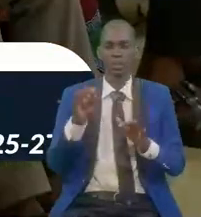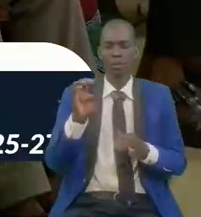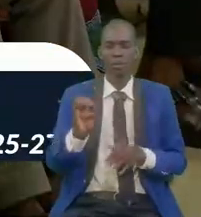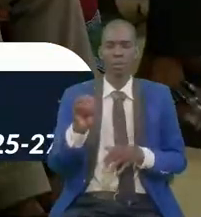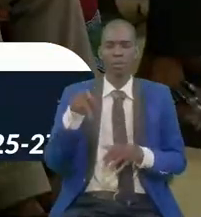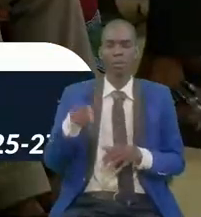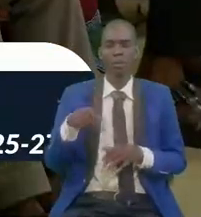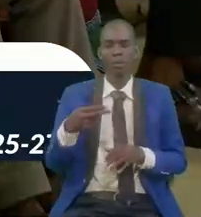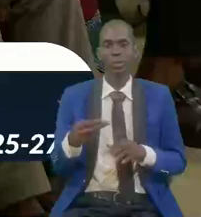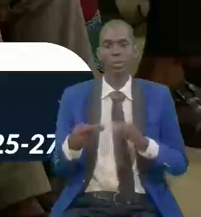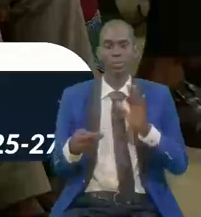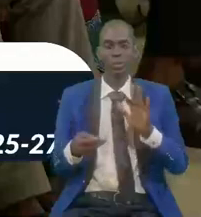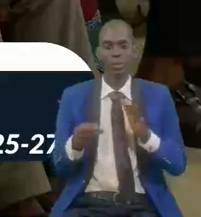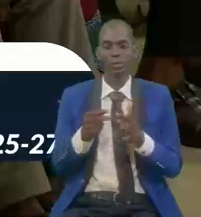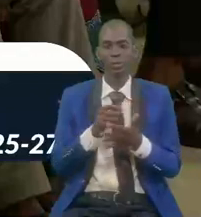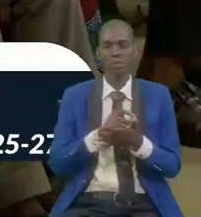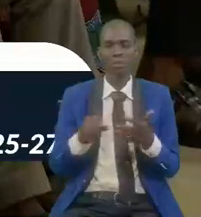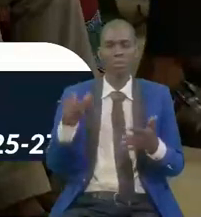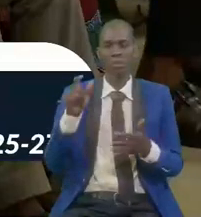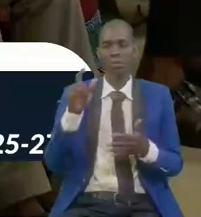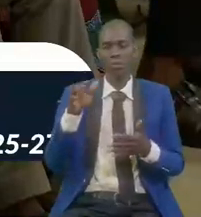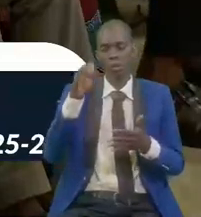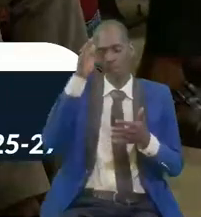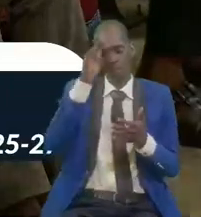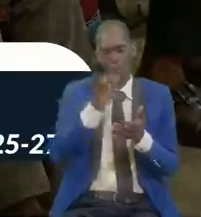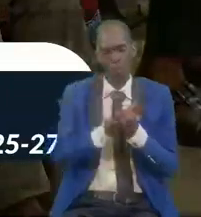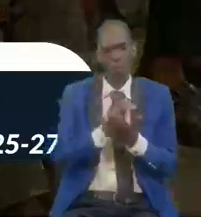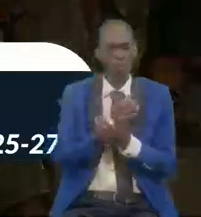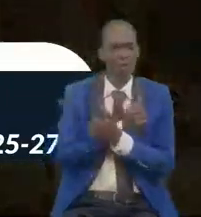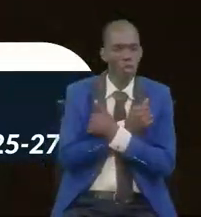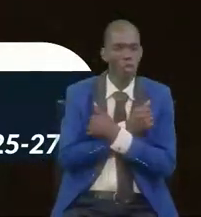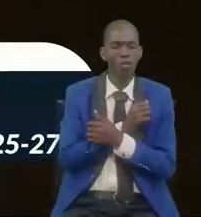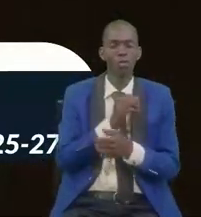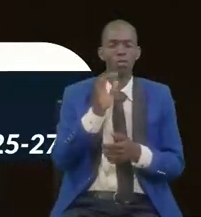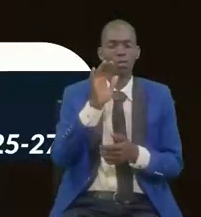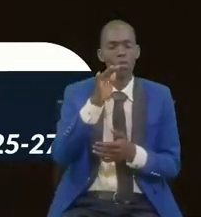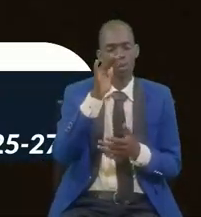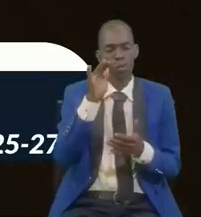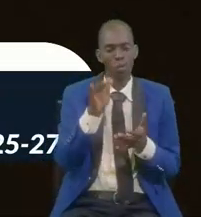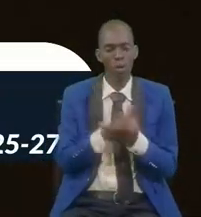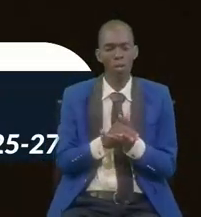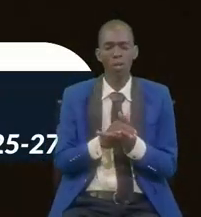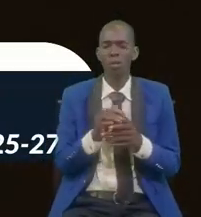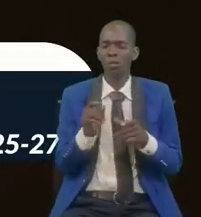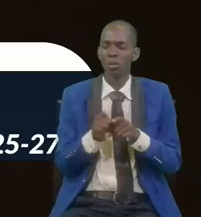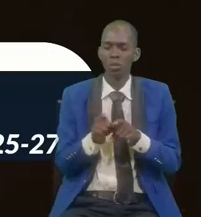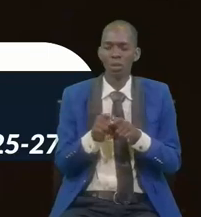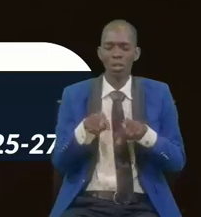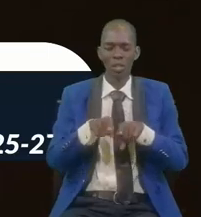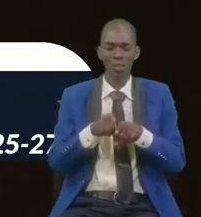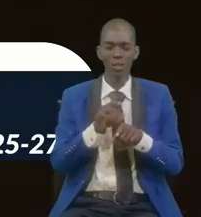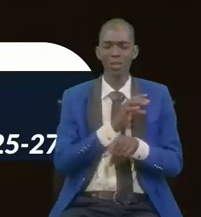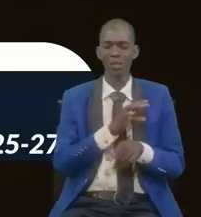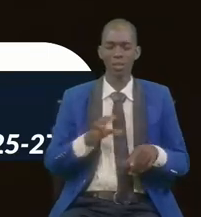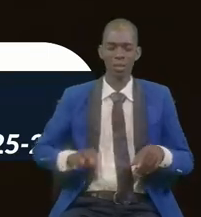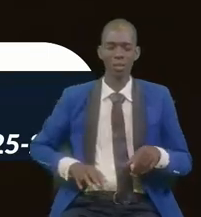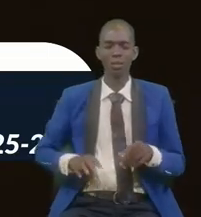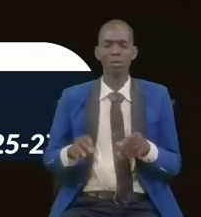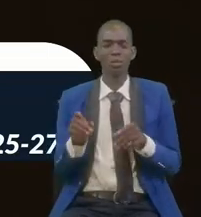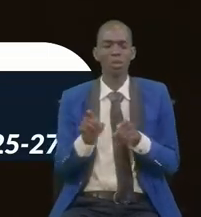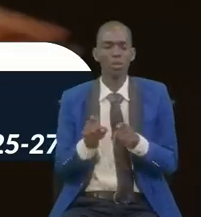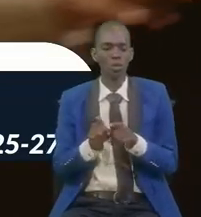verset 25. Marie, aimez vos femmes comme Christ a aimé